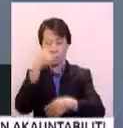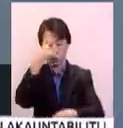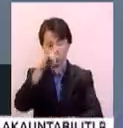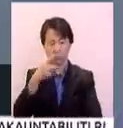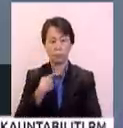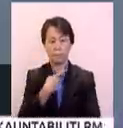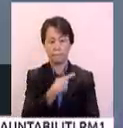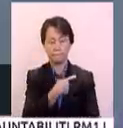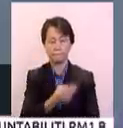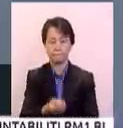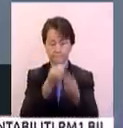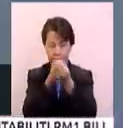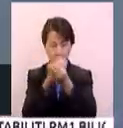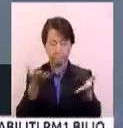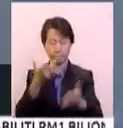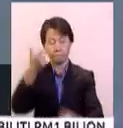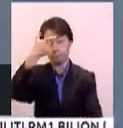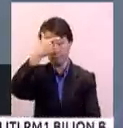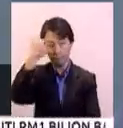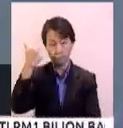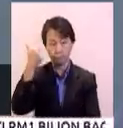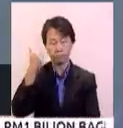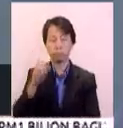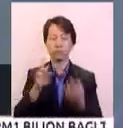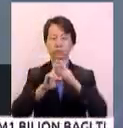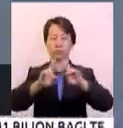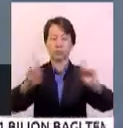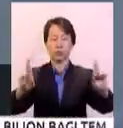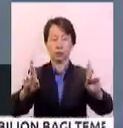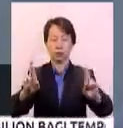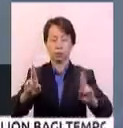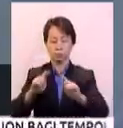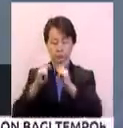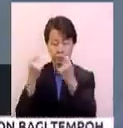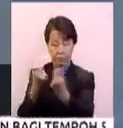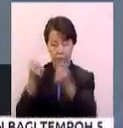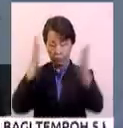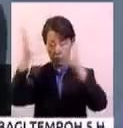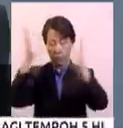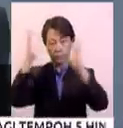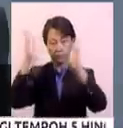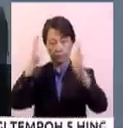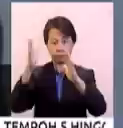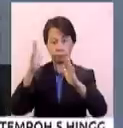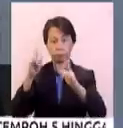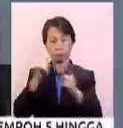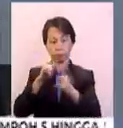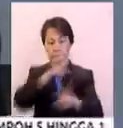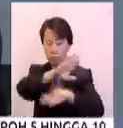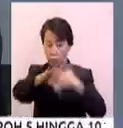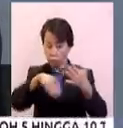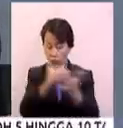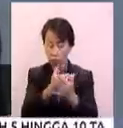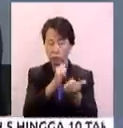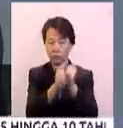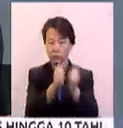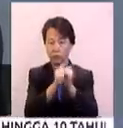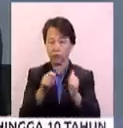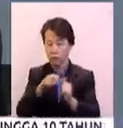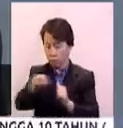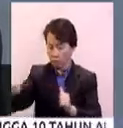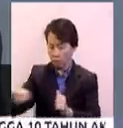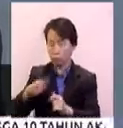kita memaklumkan kerana persediaan kontinjen negara kita kepada semua sukan sedang